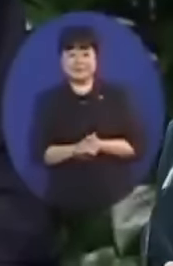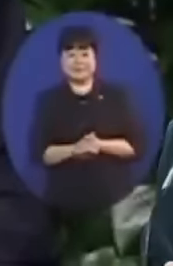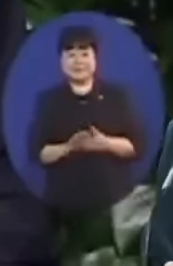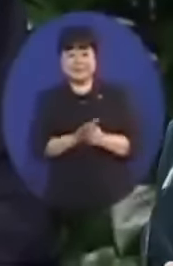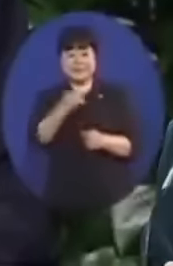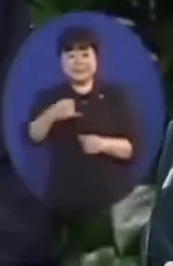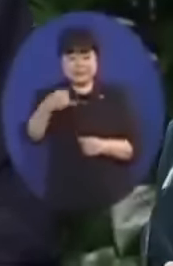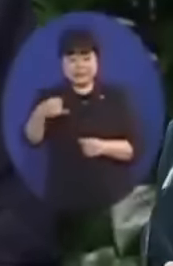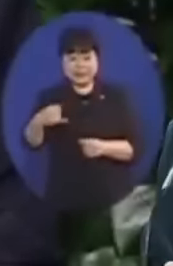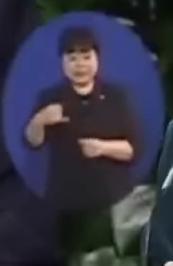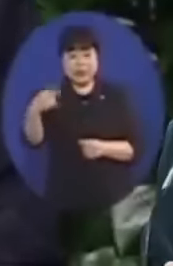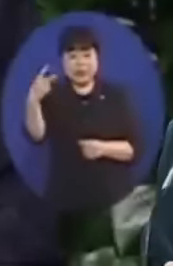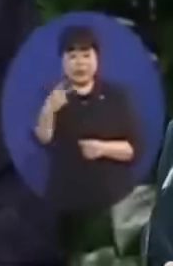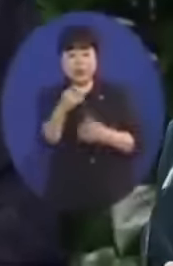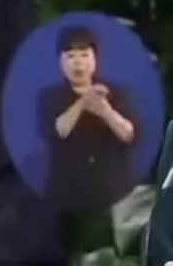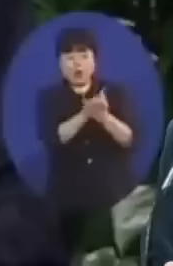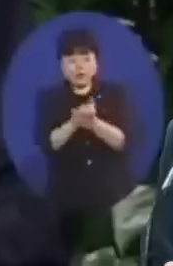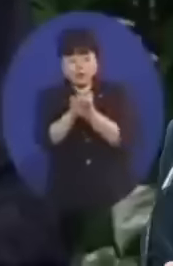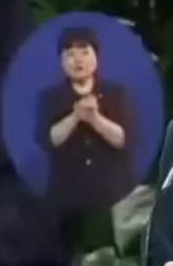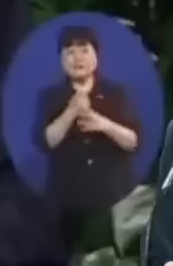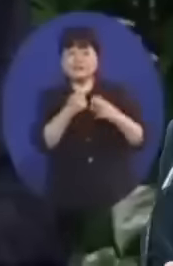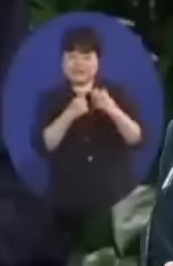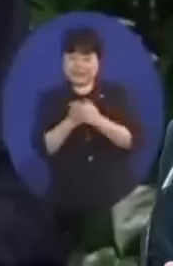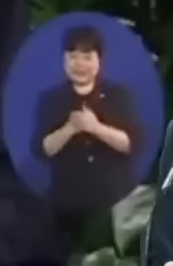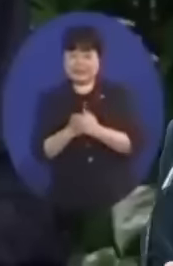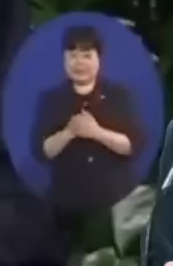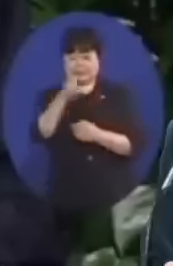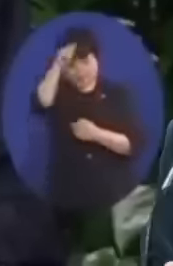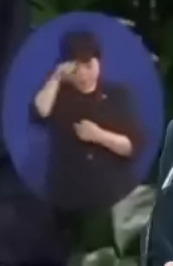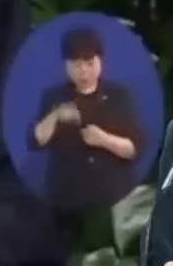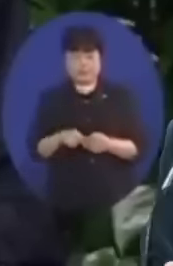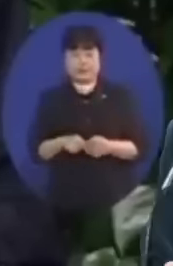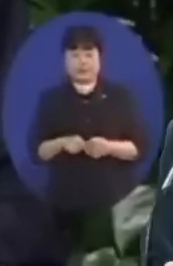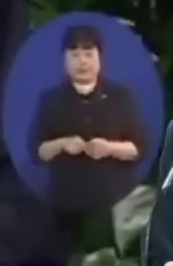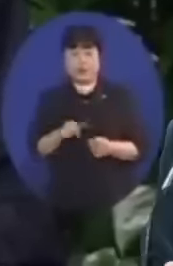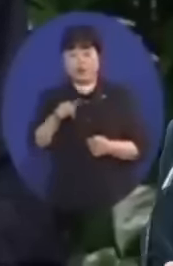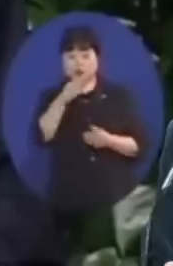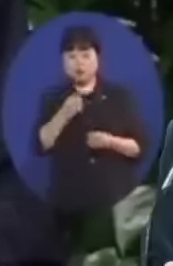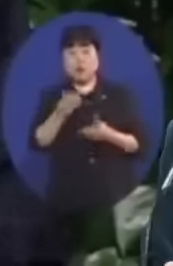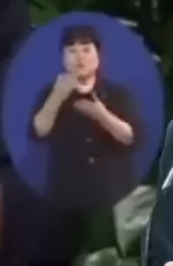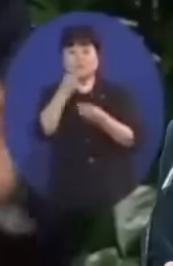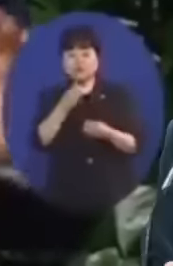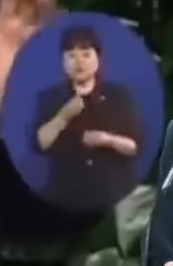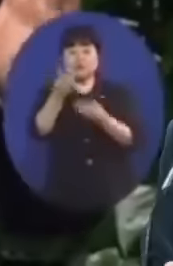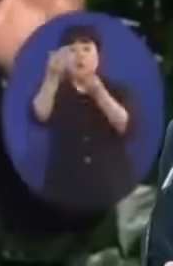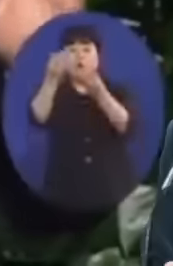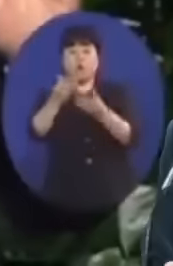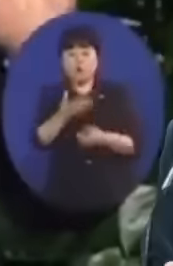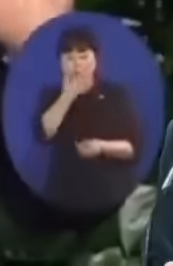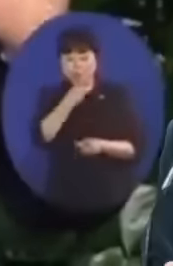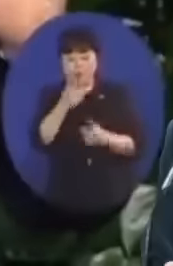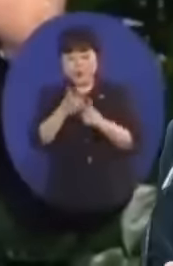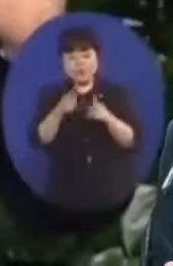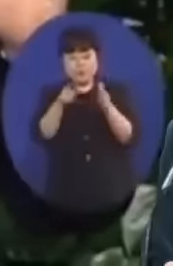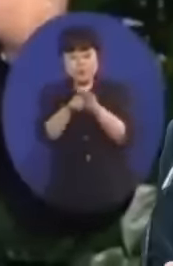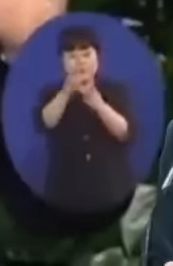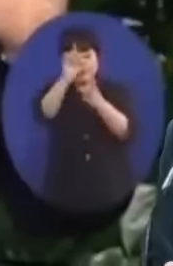사랑하는 자녀뿐 아니라 친구이기 때문에 우중보험과 삼중축복이라는 복을 예수 믿을